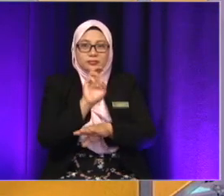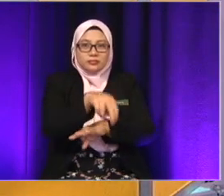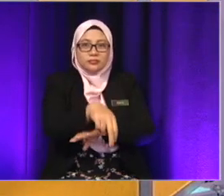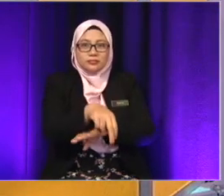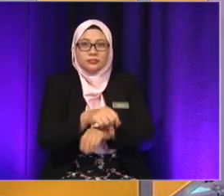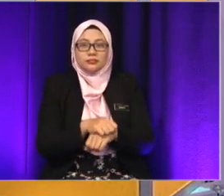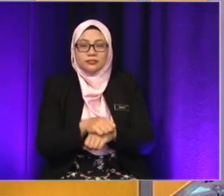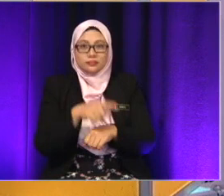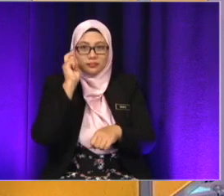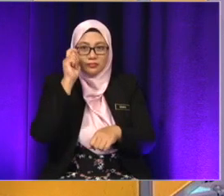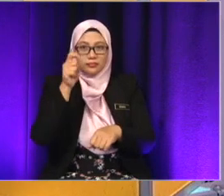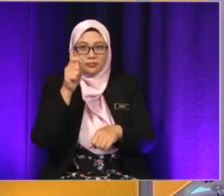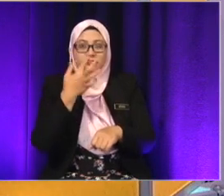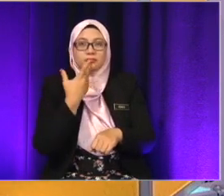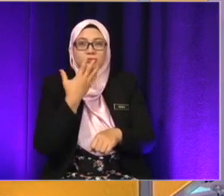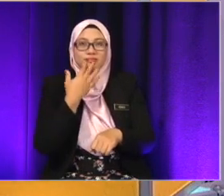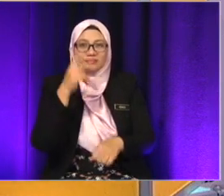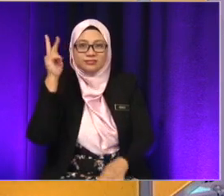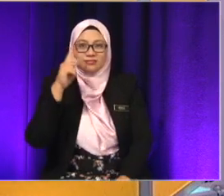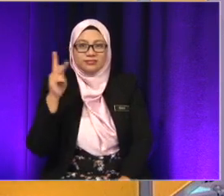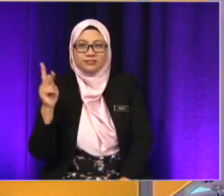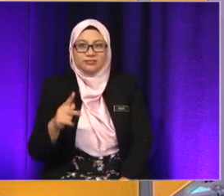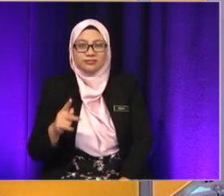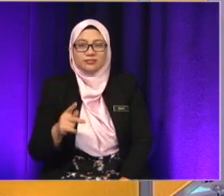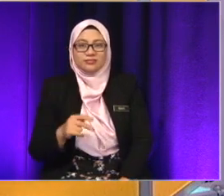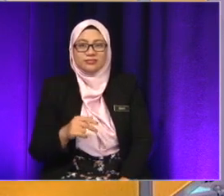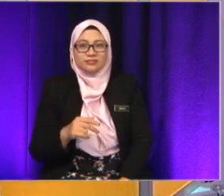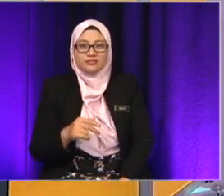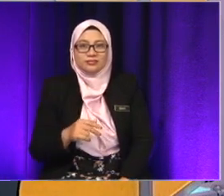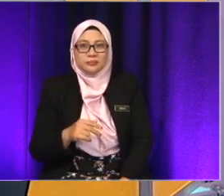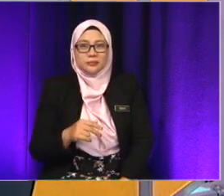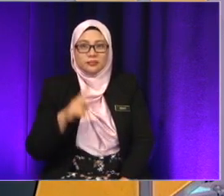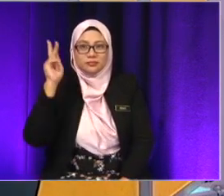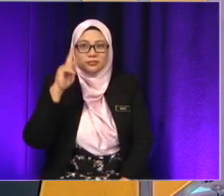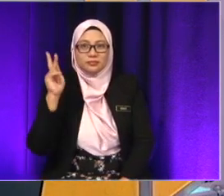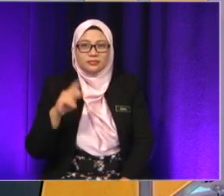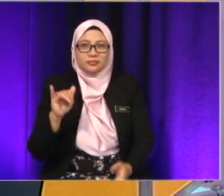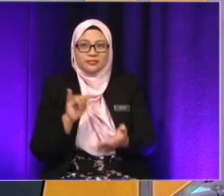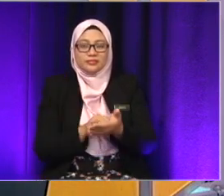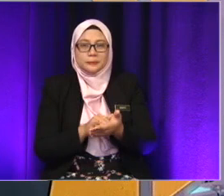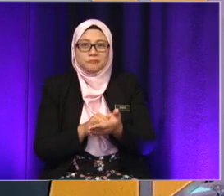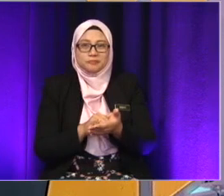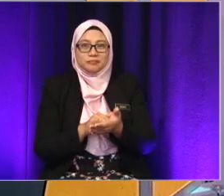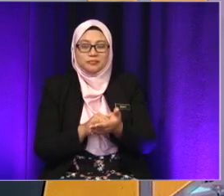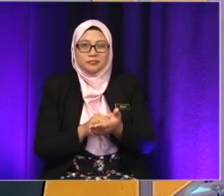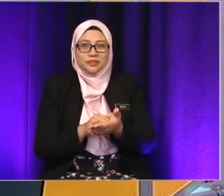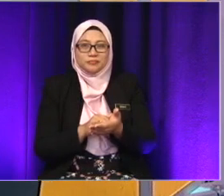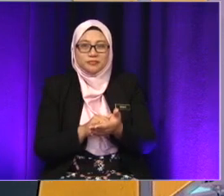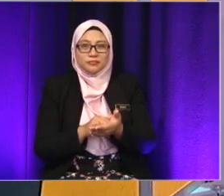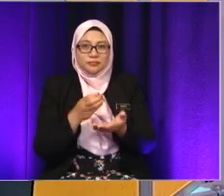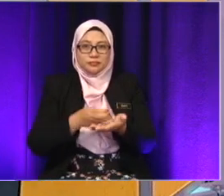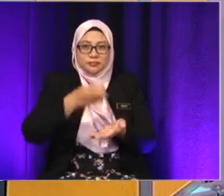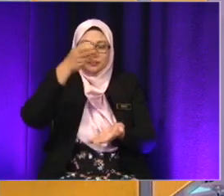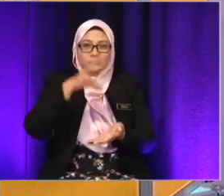kita tengok color kilat tu kan. Dia keluar lagu tu kan. Kilat. Kilat tu lah dia punya batang dia dan bawah tu ada ombor